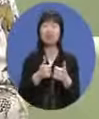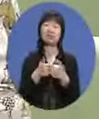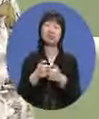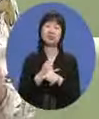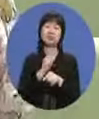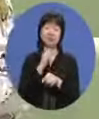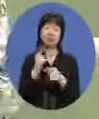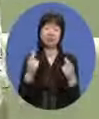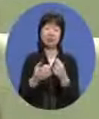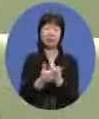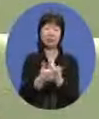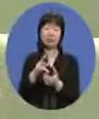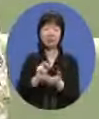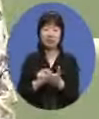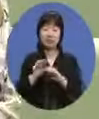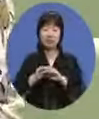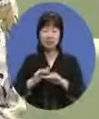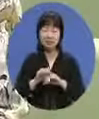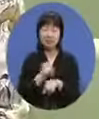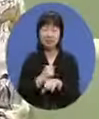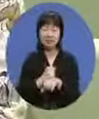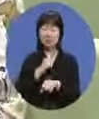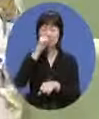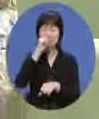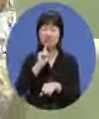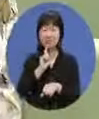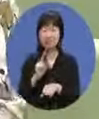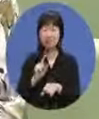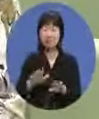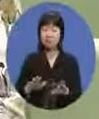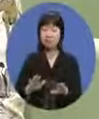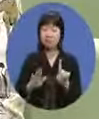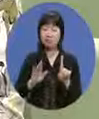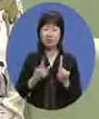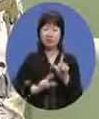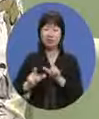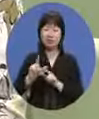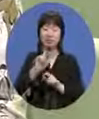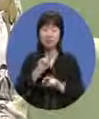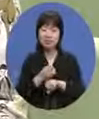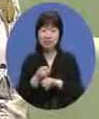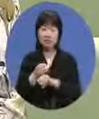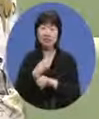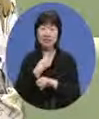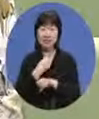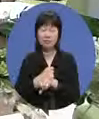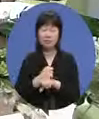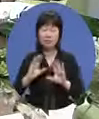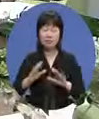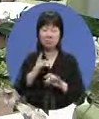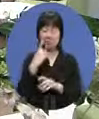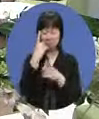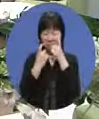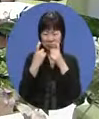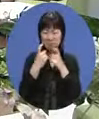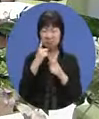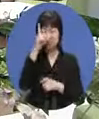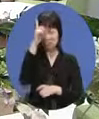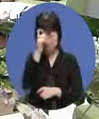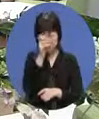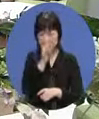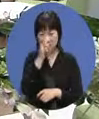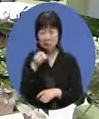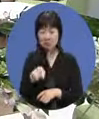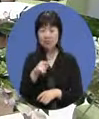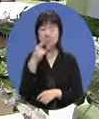보는 거죠. 그렇게 해서 이제 문제 해결로 가는 게 좋고요. 저는 한 가지 더 말씀드리고 싶은 게요. 애들이 막 떼쓰고 고집 부리잖아요.